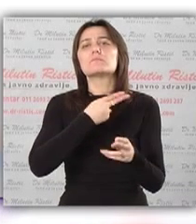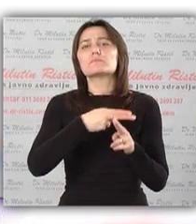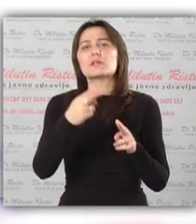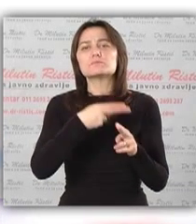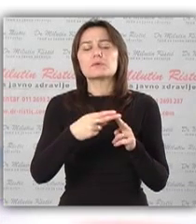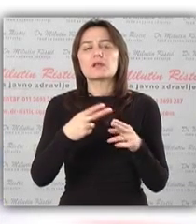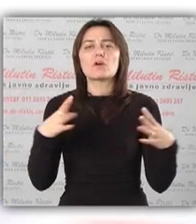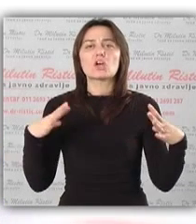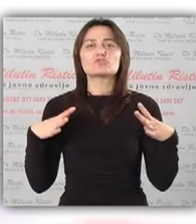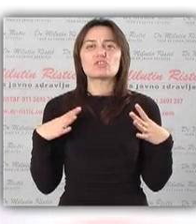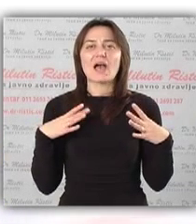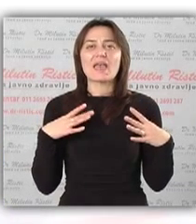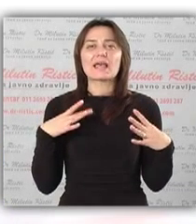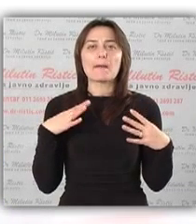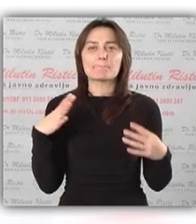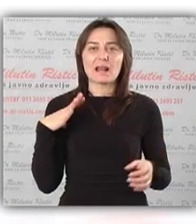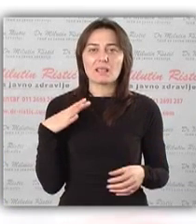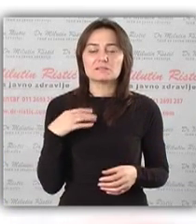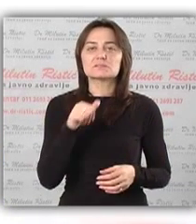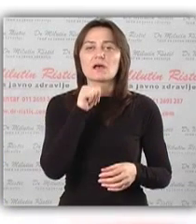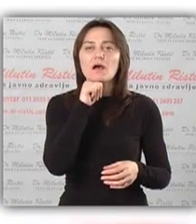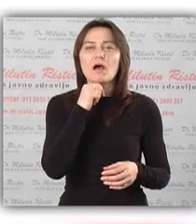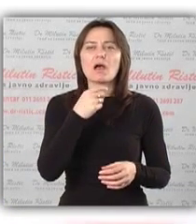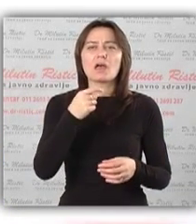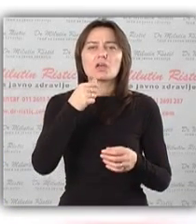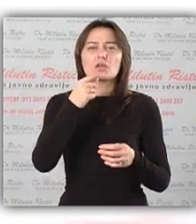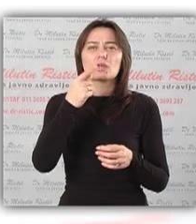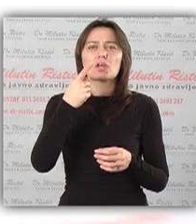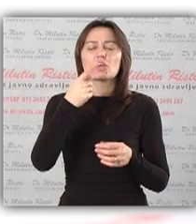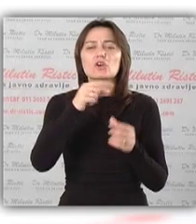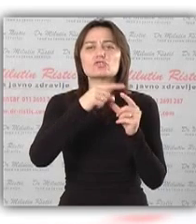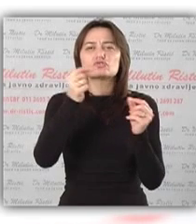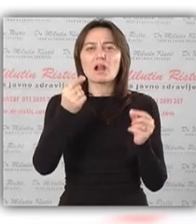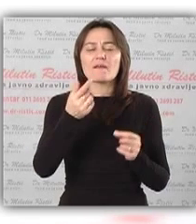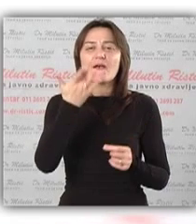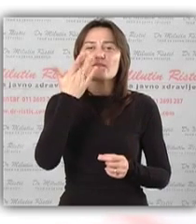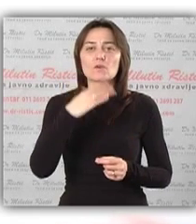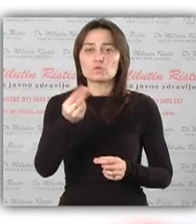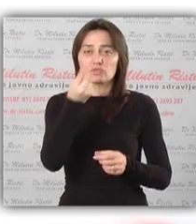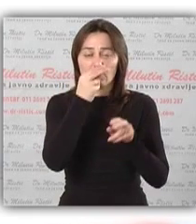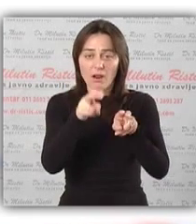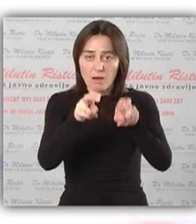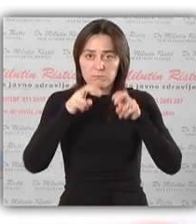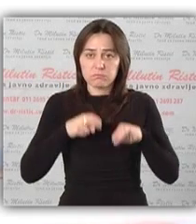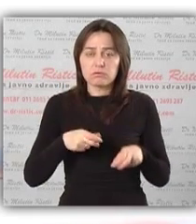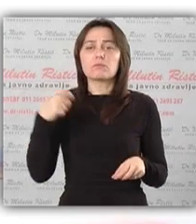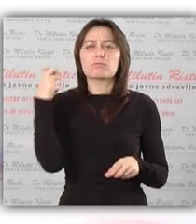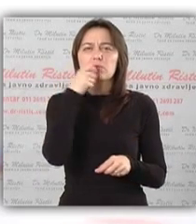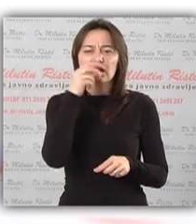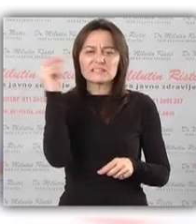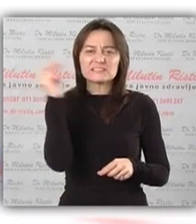ispiranje čajevima od žalfije i kamilice, zatim pojačana oralna higijena, izbjegavanje